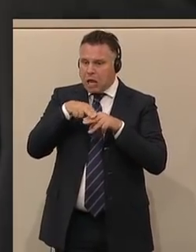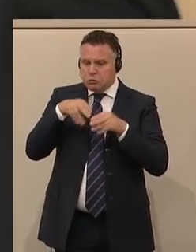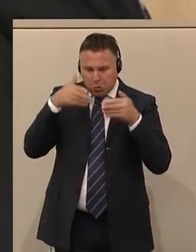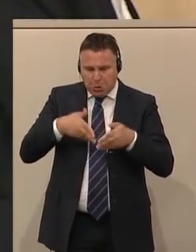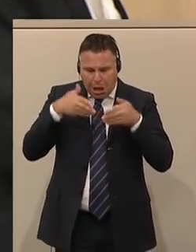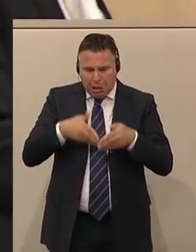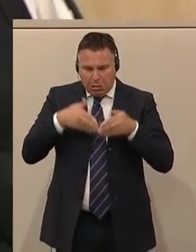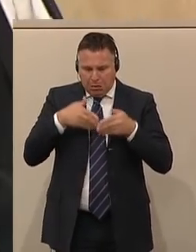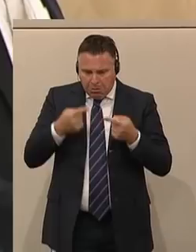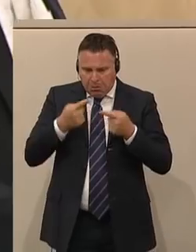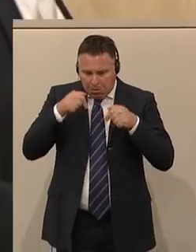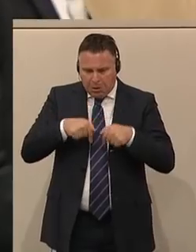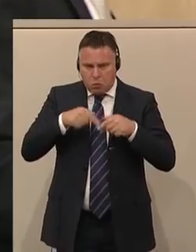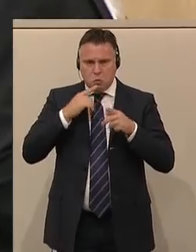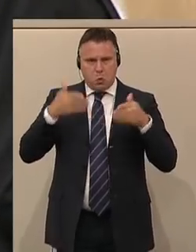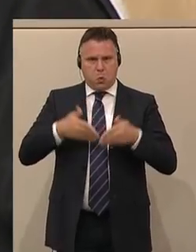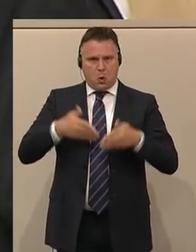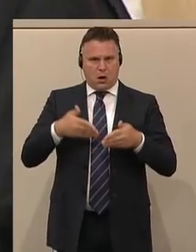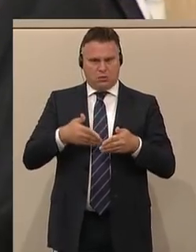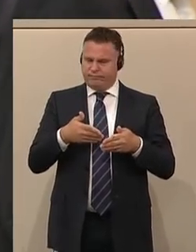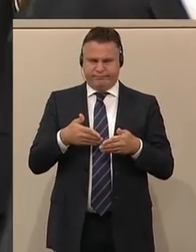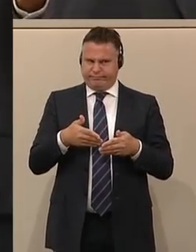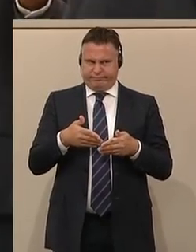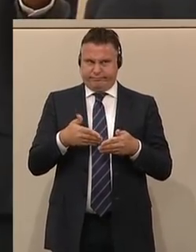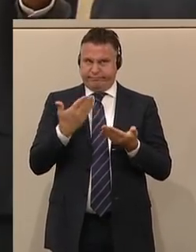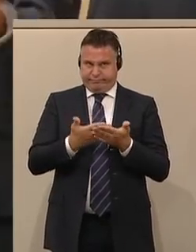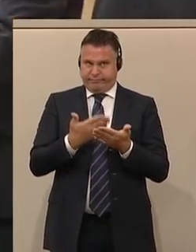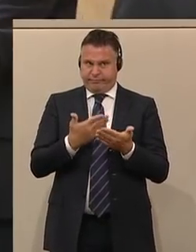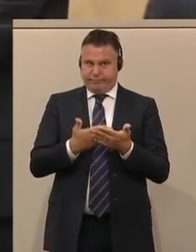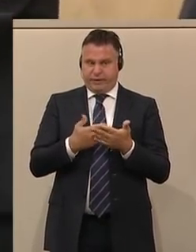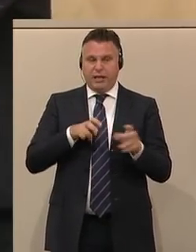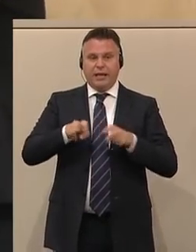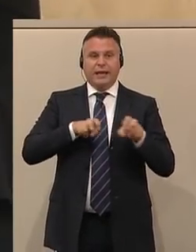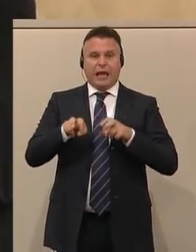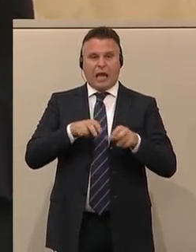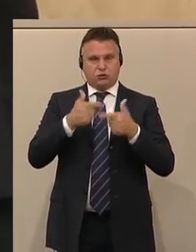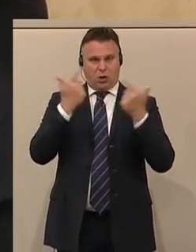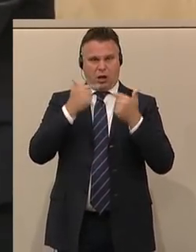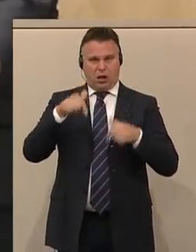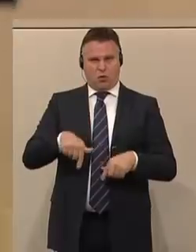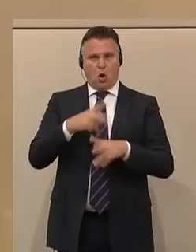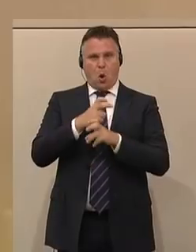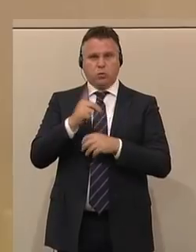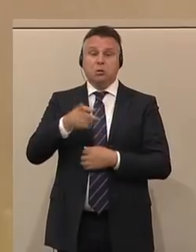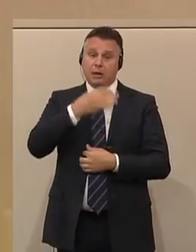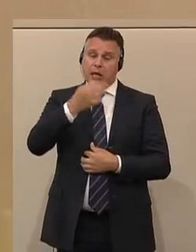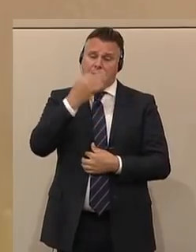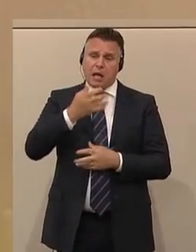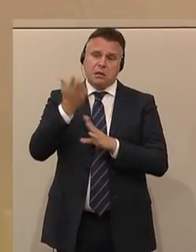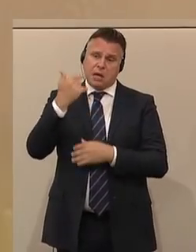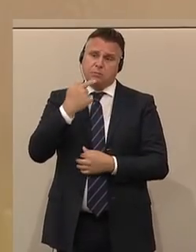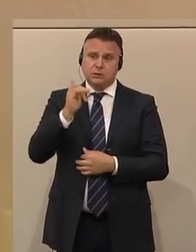Nationalisten, Populisten, die hier am Tag der Regierungserklärung der Österreichischen zwar sagen, wir sind